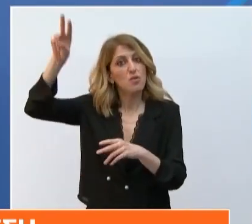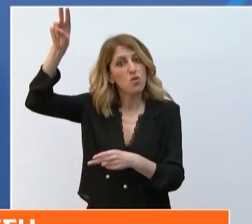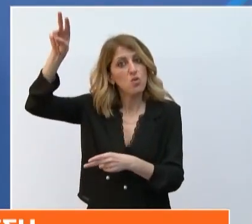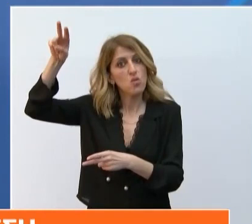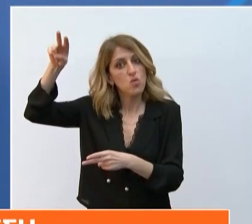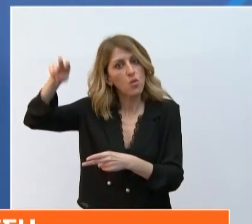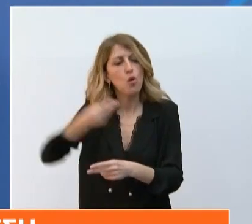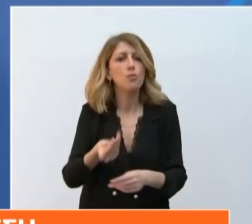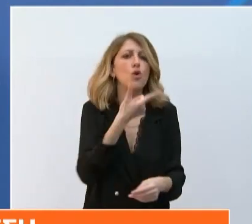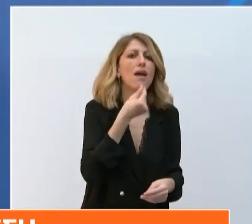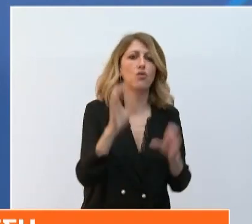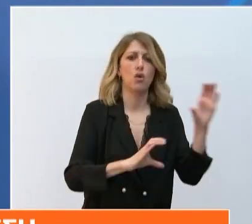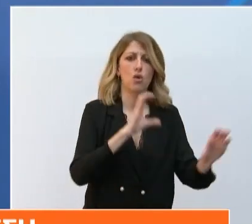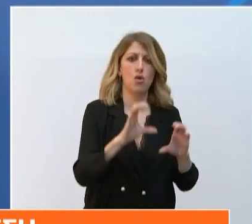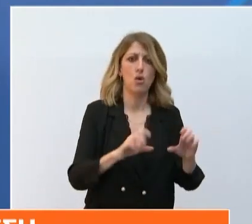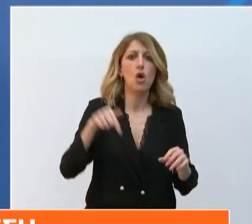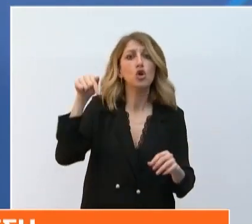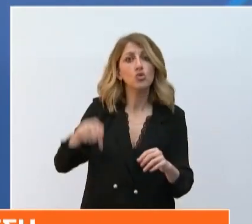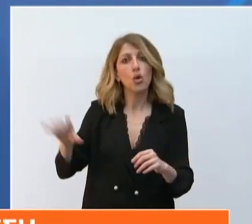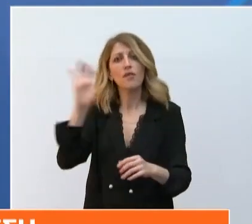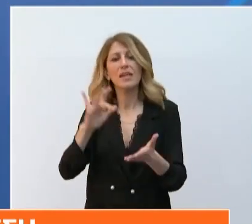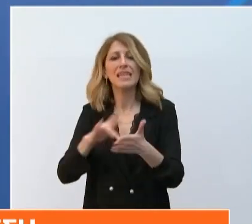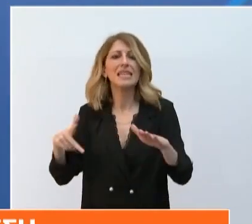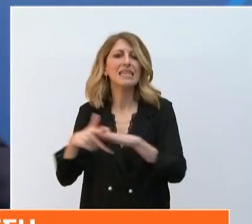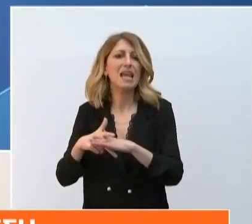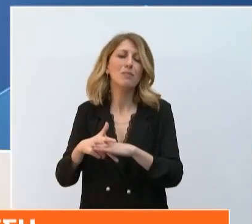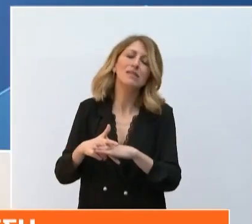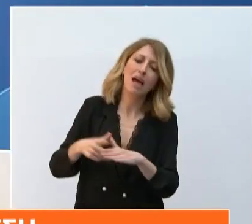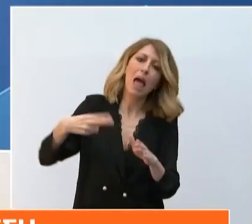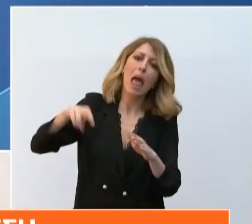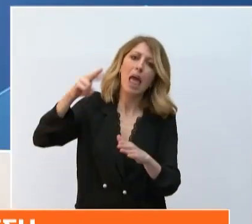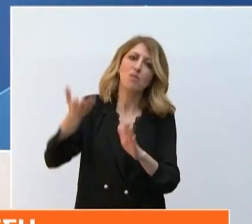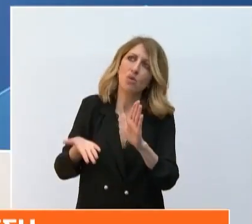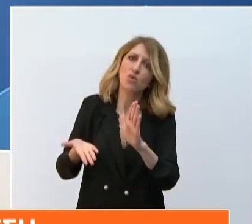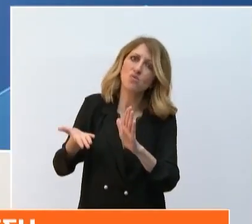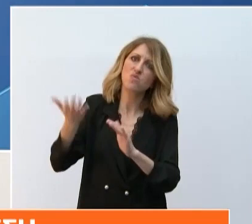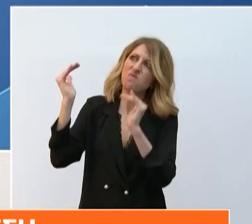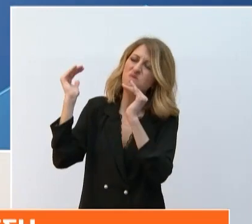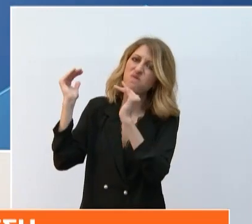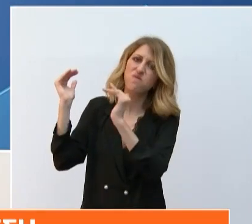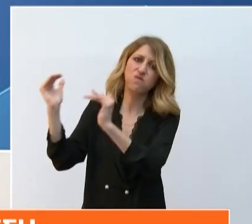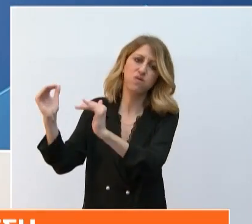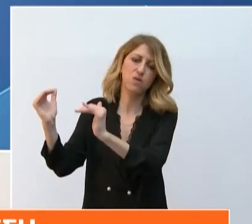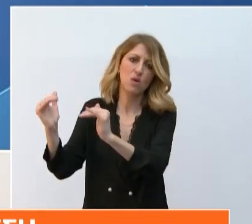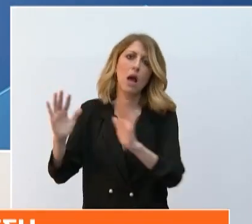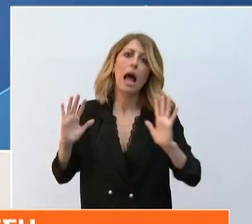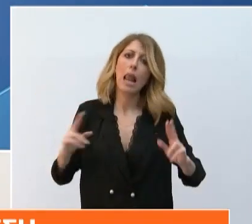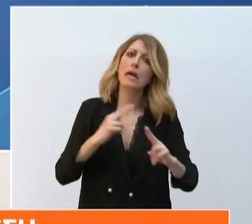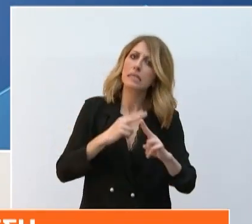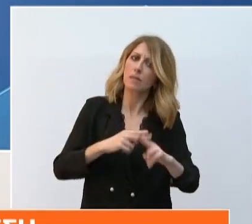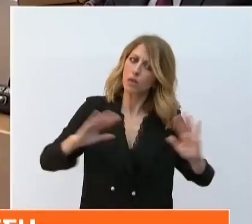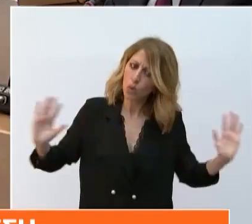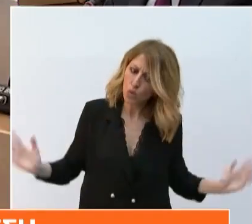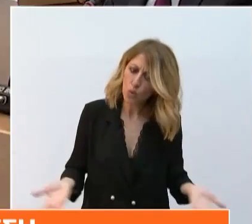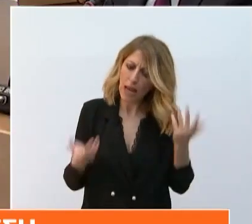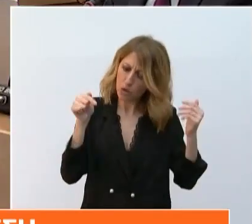επιτοκίων, αυτή η εξέλιξη θα έχει πολύ μεγάλη σημασία. Συνεχίζουμε με τον κύριο Μονβασιώτη από την τηλεόραση του Α και ακολουθεί ο κύριος Κοβέος από την εφημερίδα